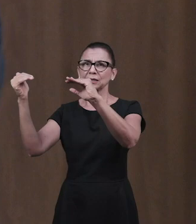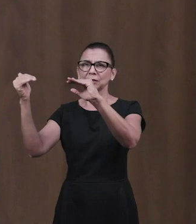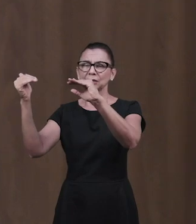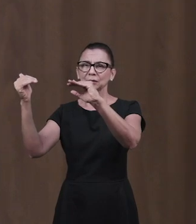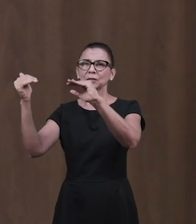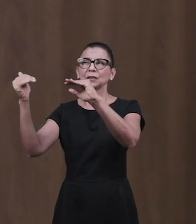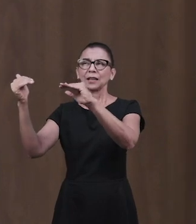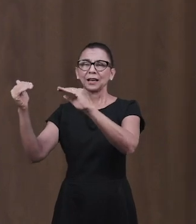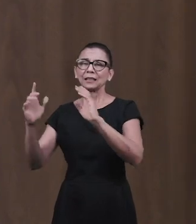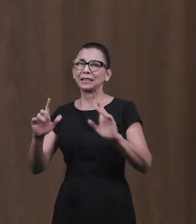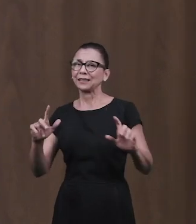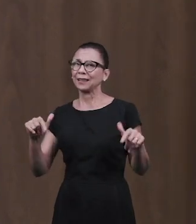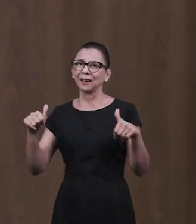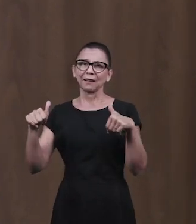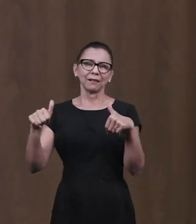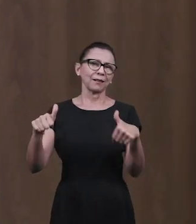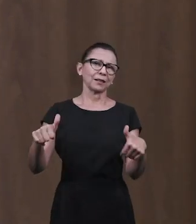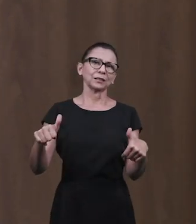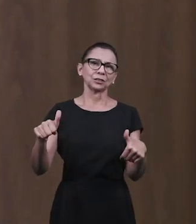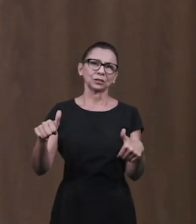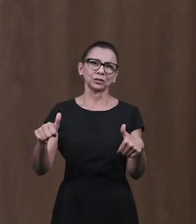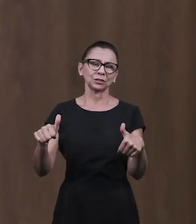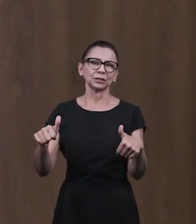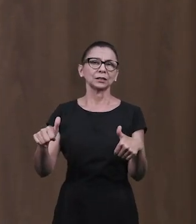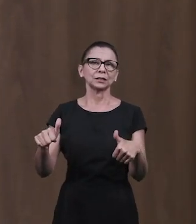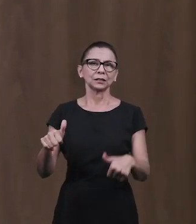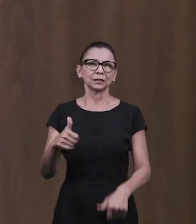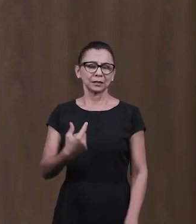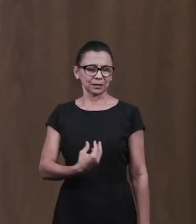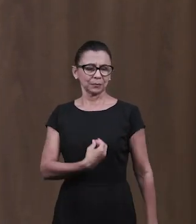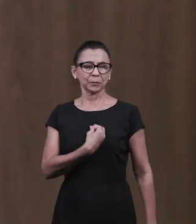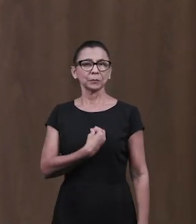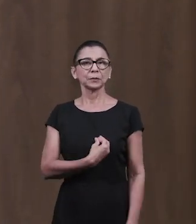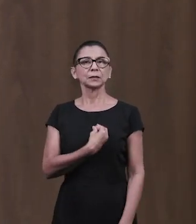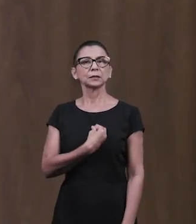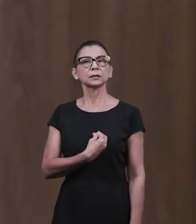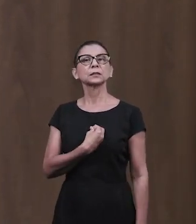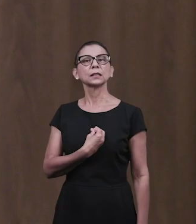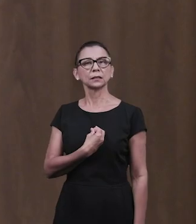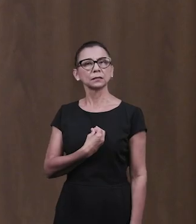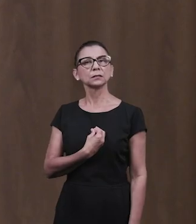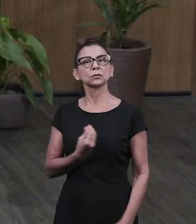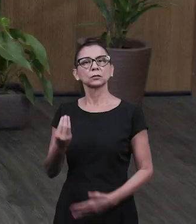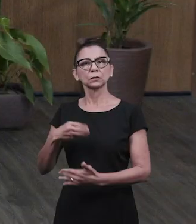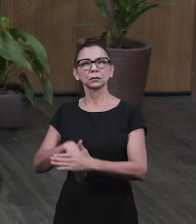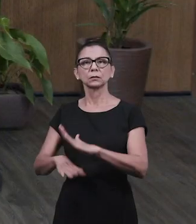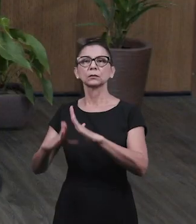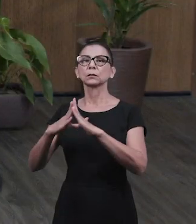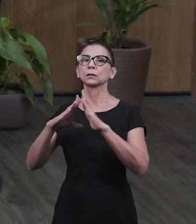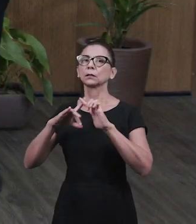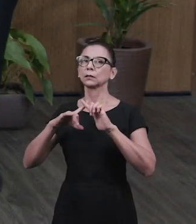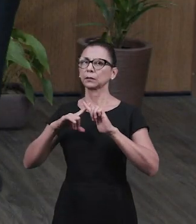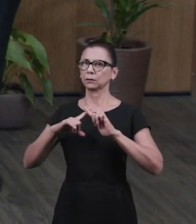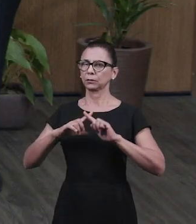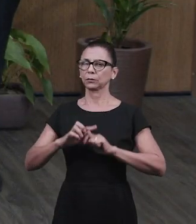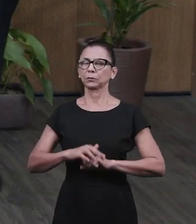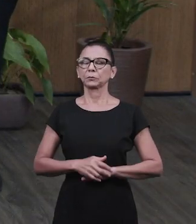Et c'est celui qui agit qui doit être présent au milieu et dans la vie de l'Église.